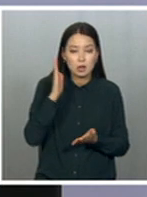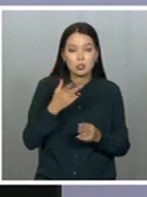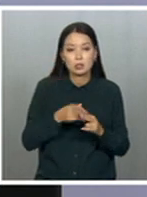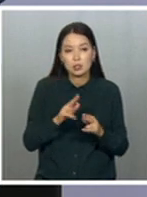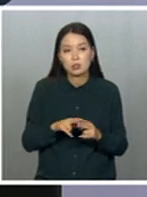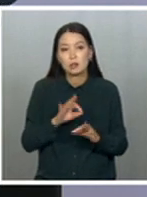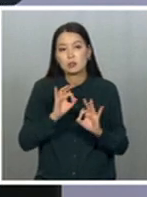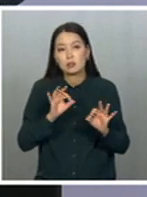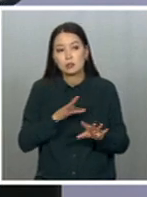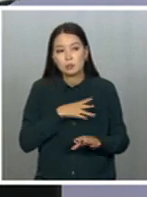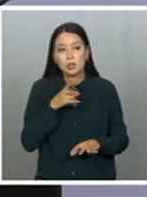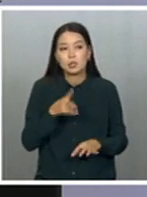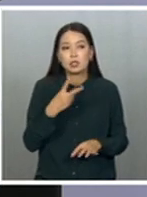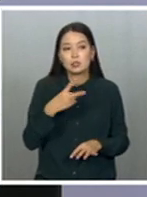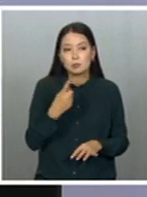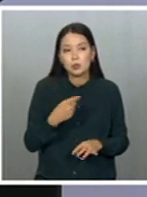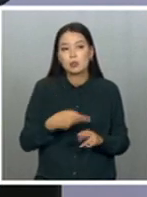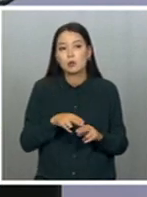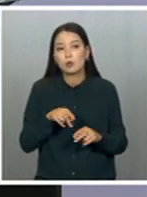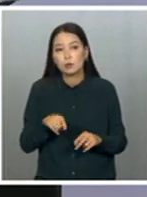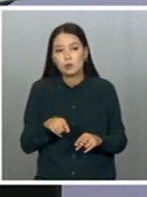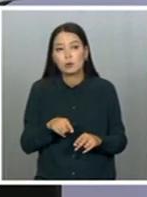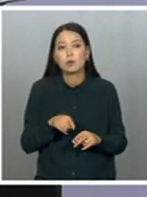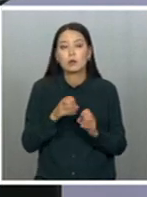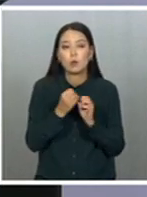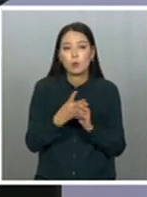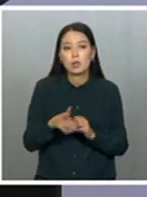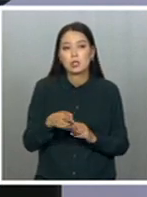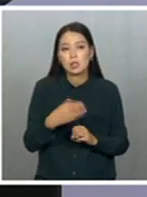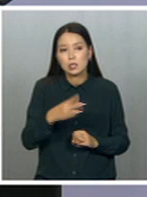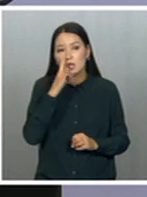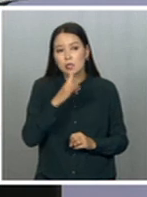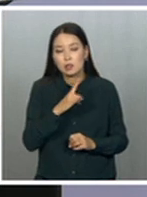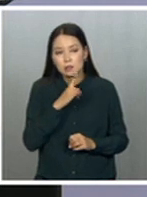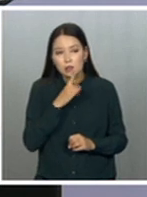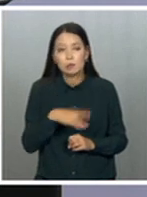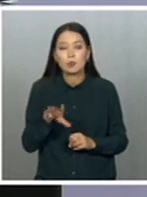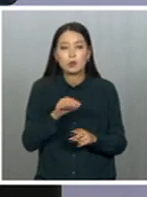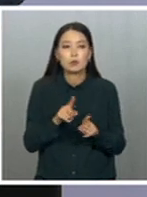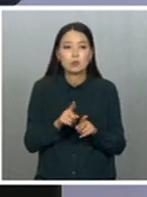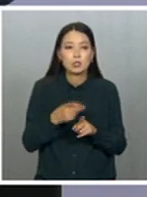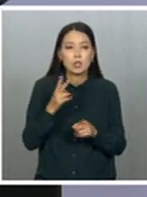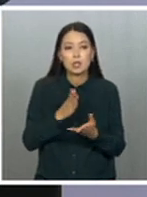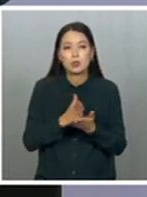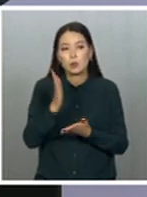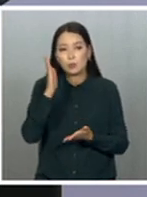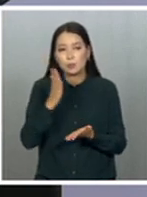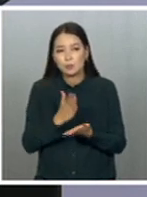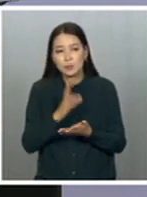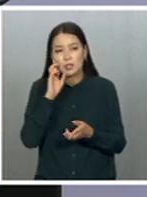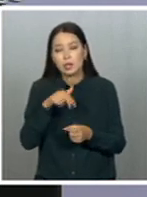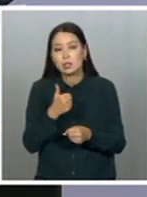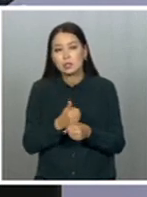мәлім, 2012 жылдың соңында нақтылай түссек, 14 желтоқсанда Қазақстан 2050 стратегиясы жарияланған еді. Және елбасымыз атап